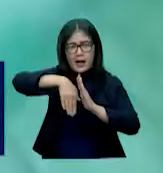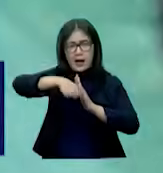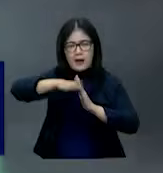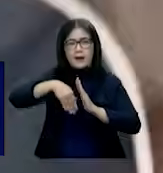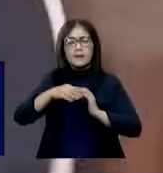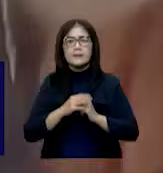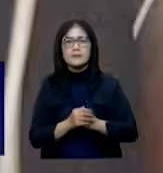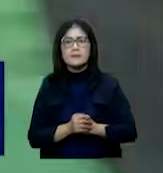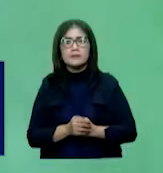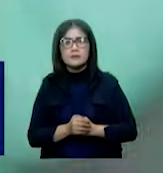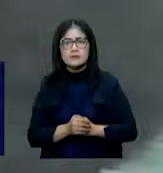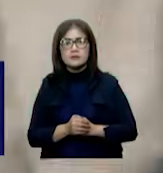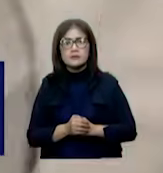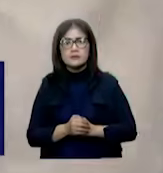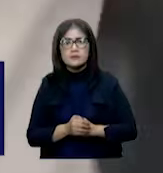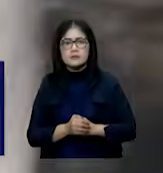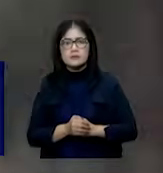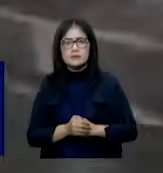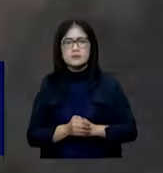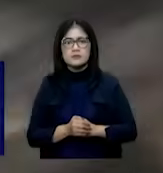Nggak ada gantinya anak saya.